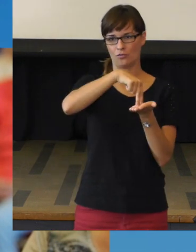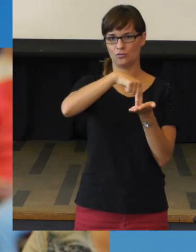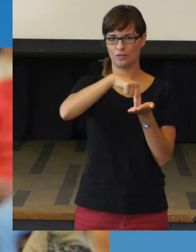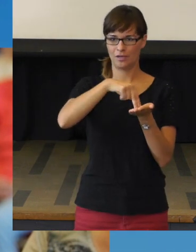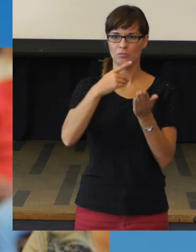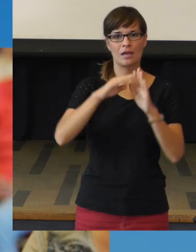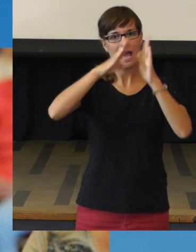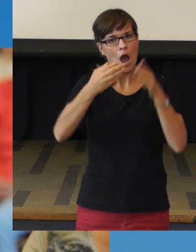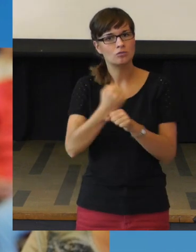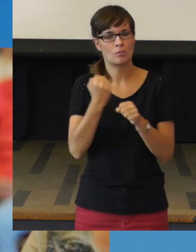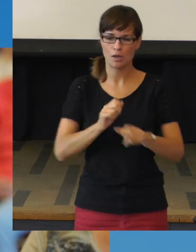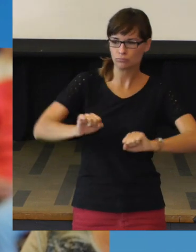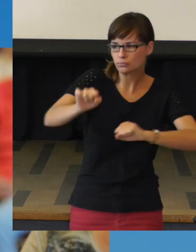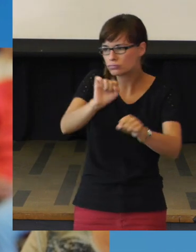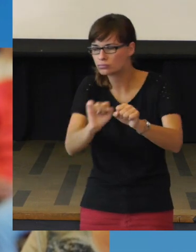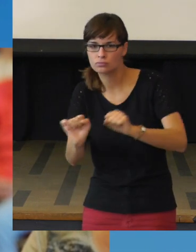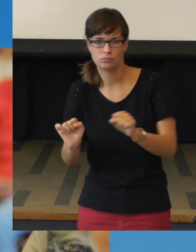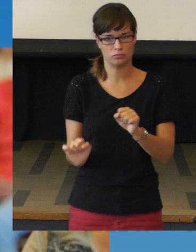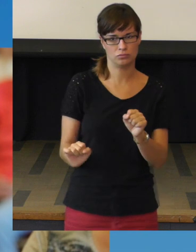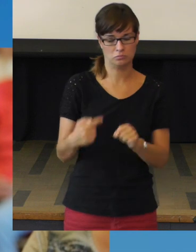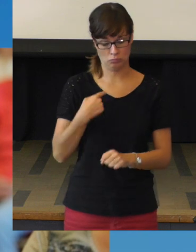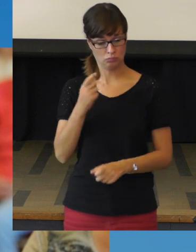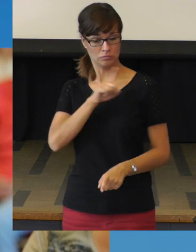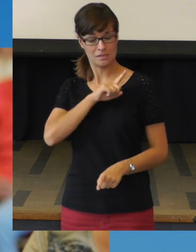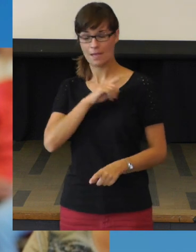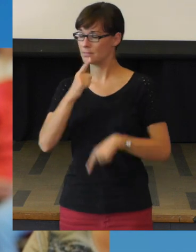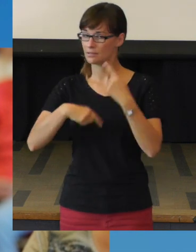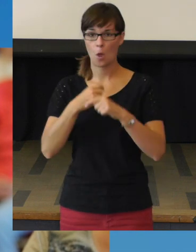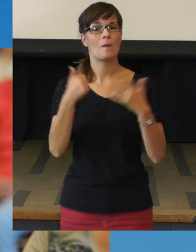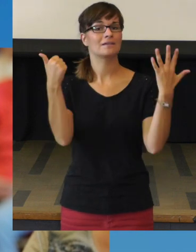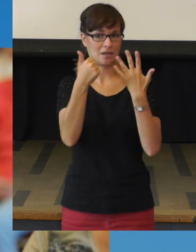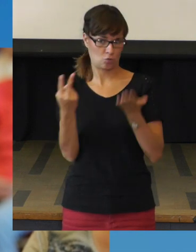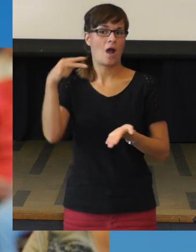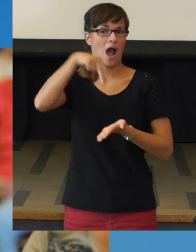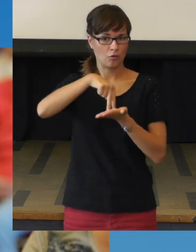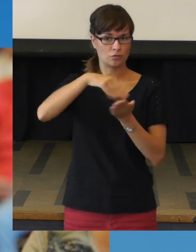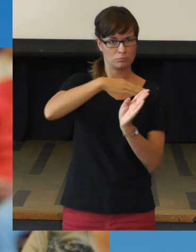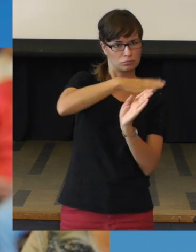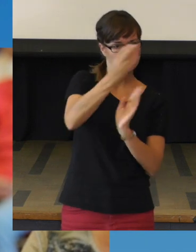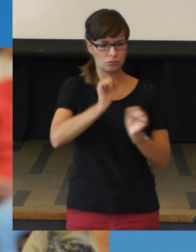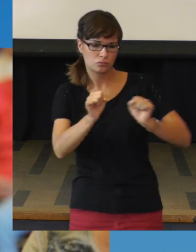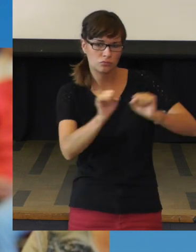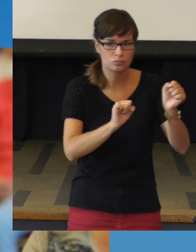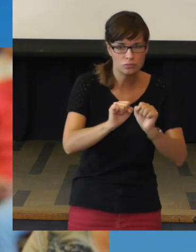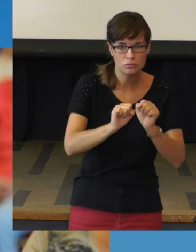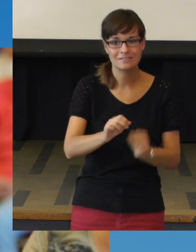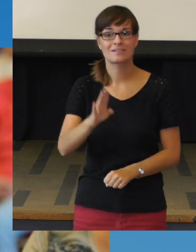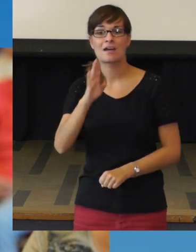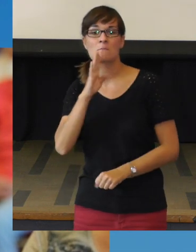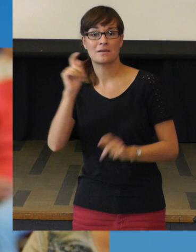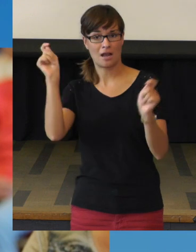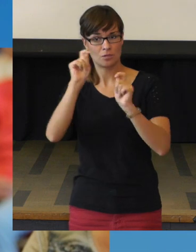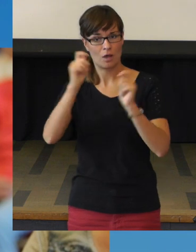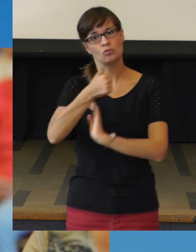6 auf und mache allerdings eine Stunde Mittagspause. Ich bewege mich, ich habe ein Ergometer zu